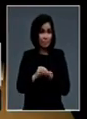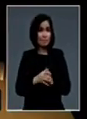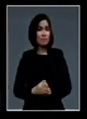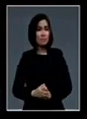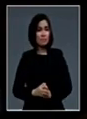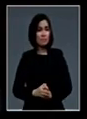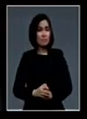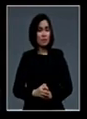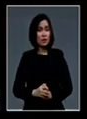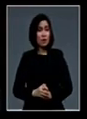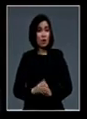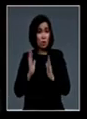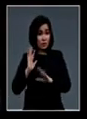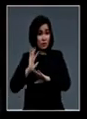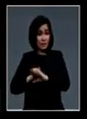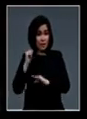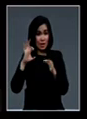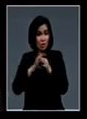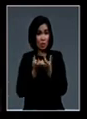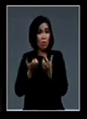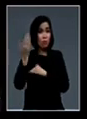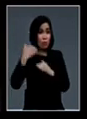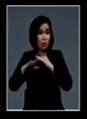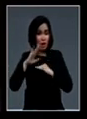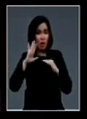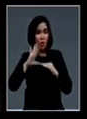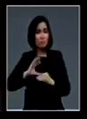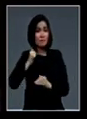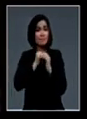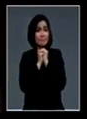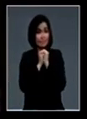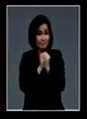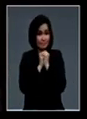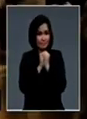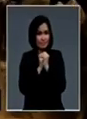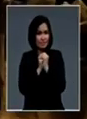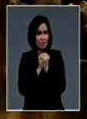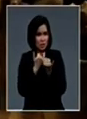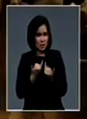ณฑลซ่านซีของจีนซึ่งเป็นสถานที่ที่ถูกขุดพบรูปปั้นทหารโบราณ